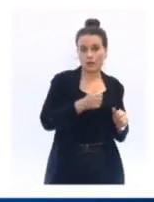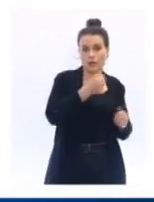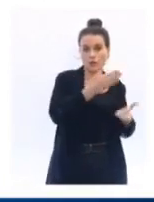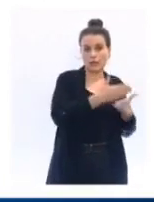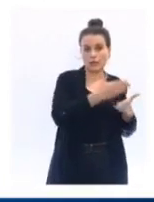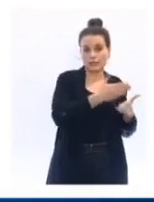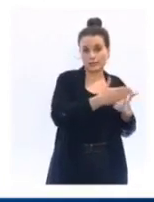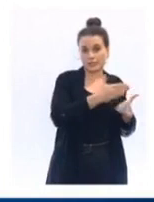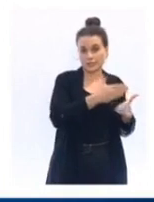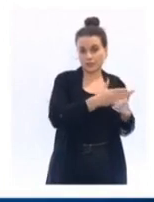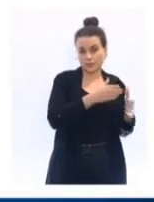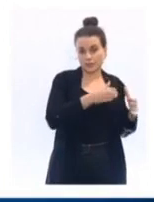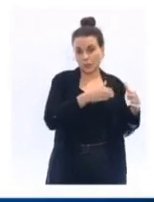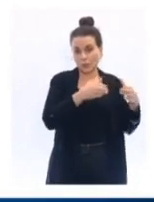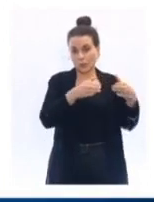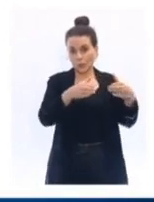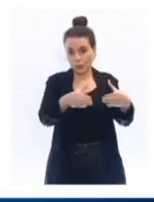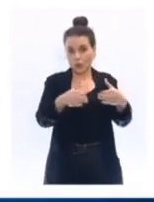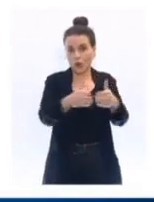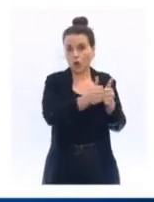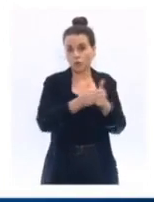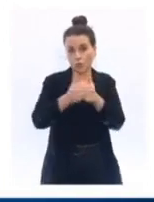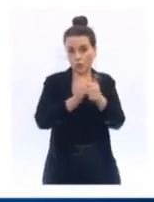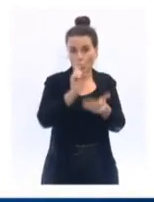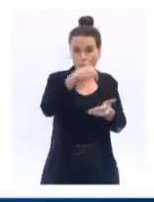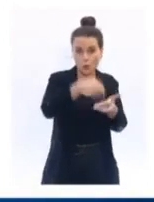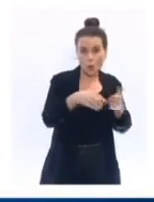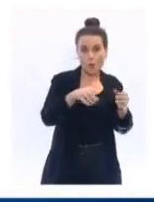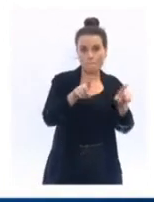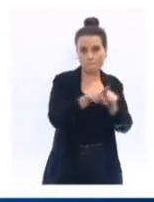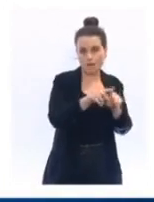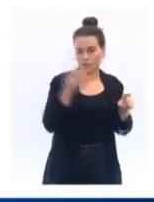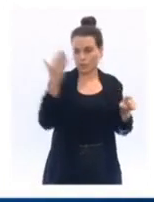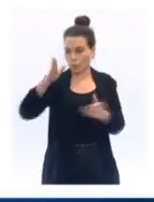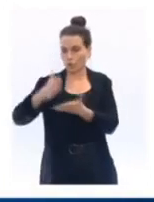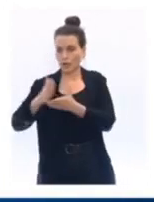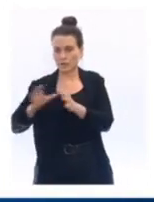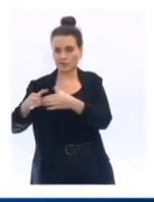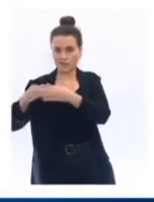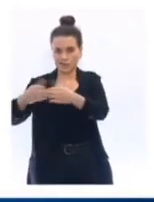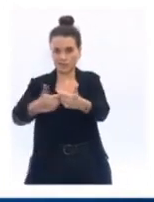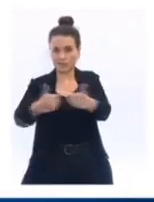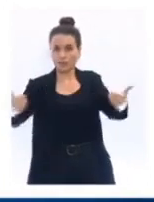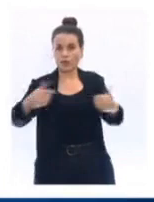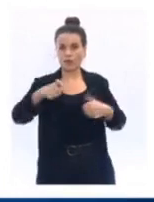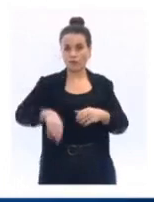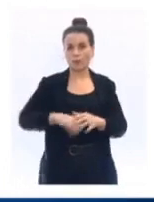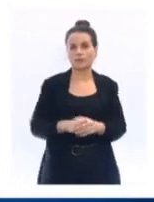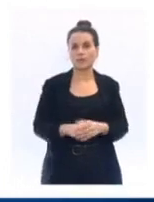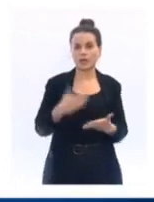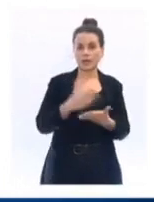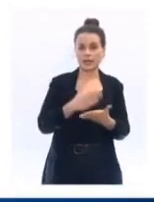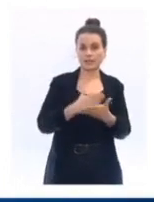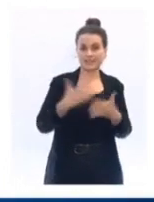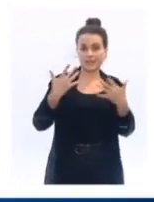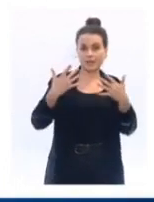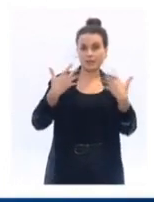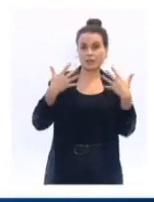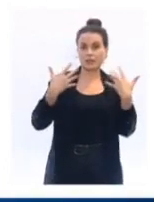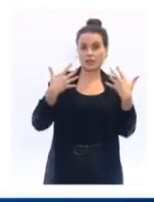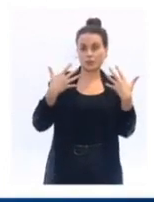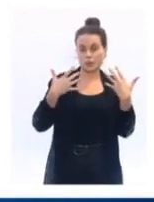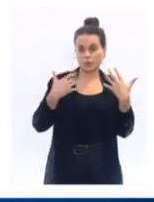également renforcées, comme la désinfection des locaux et des matériels. Le nettoyage des salles et des tables sera réalisé tous les jours. Celui des surfaces les plus